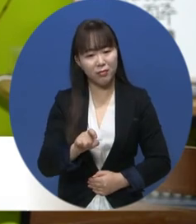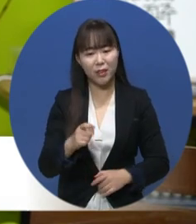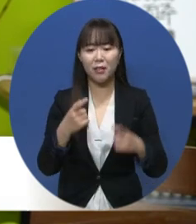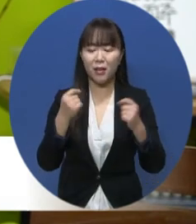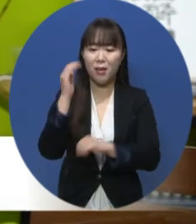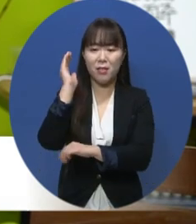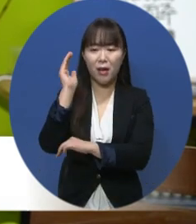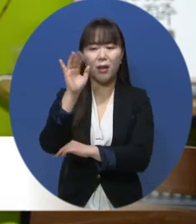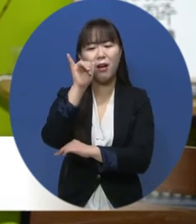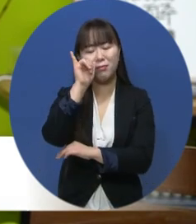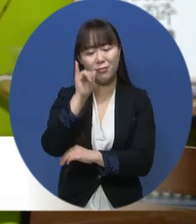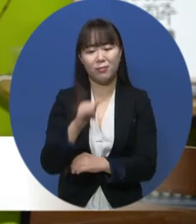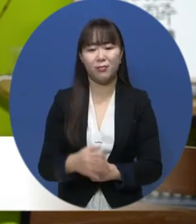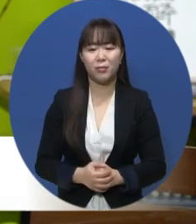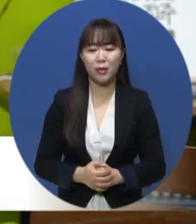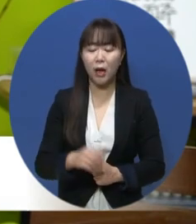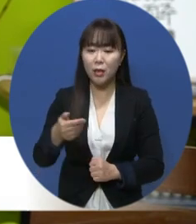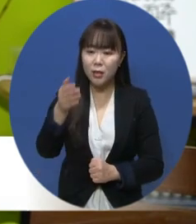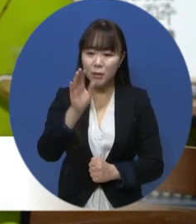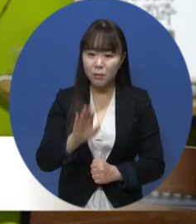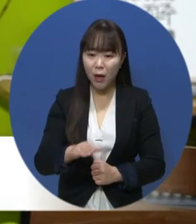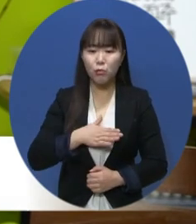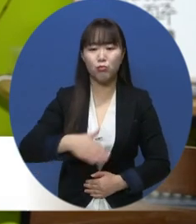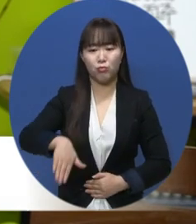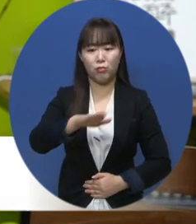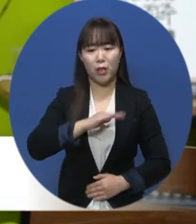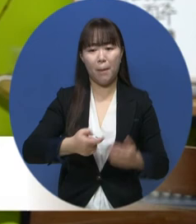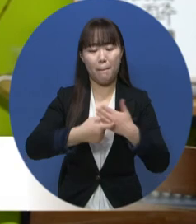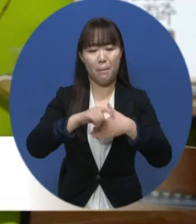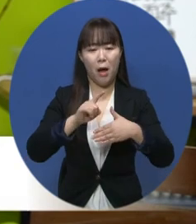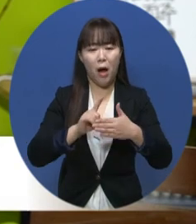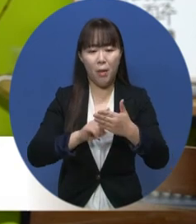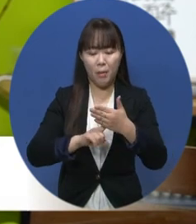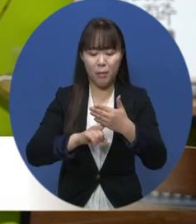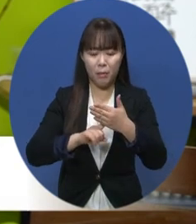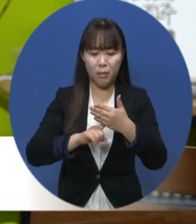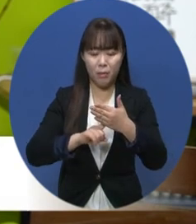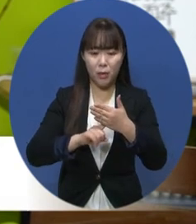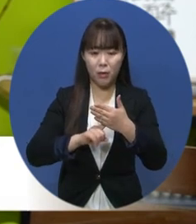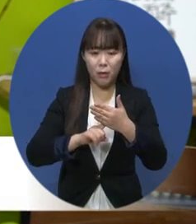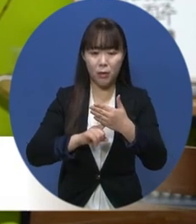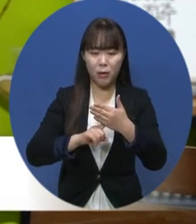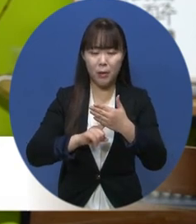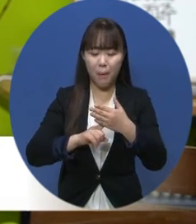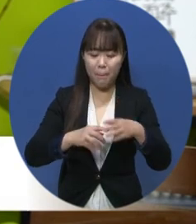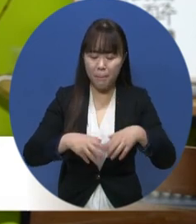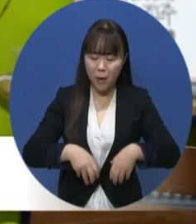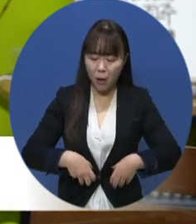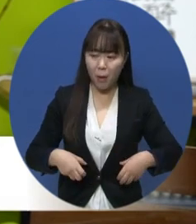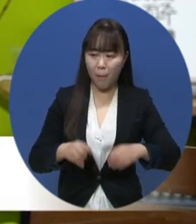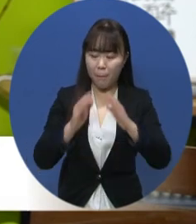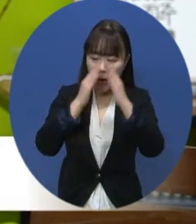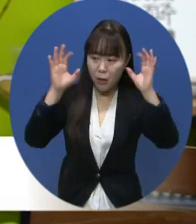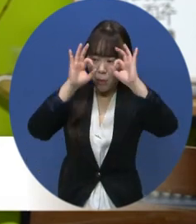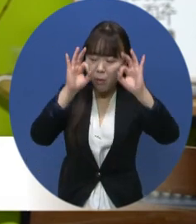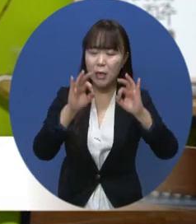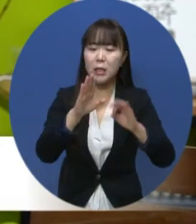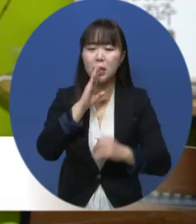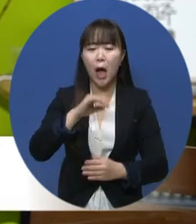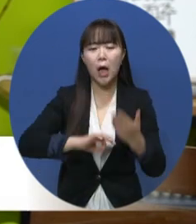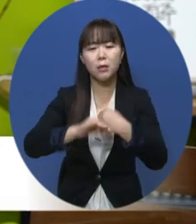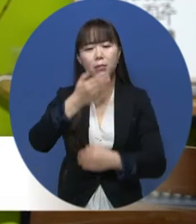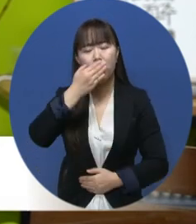이렇게 말씀들을 많이 하십니다. 그렇지만 우리가 마음의 눈을 뜨고 보면 우리 주변에 정말로 아침을 먹고